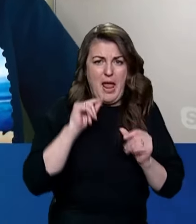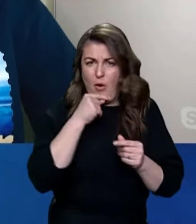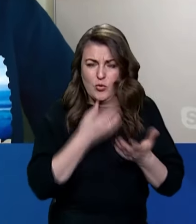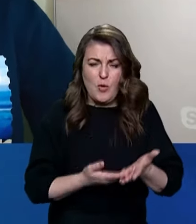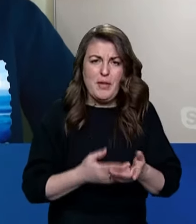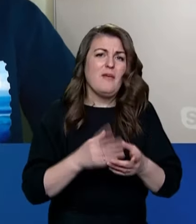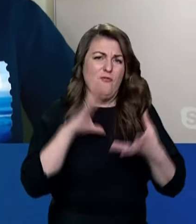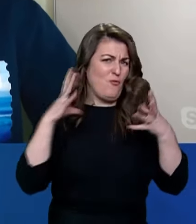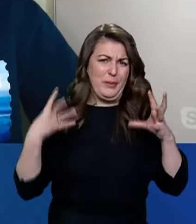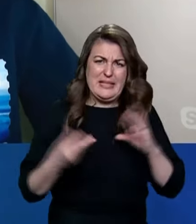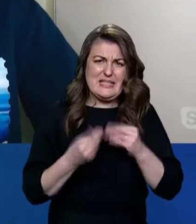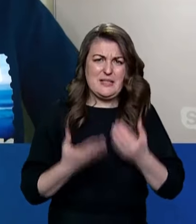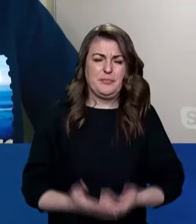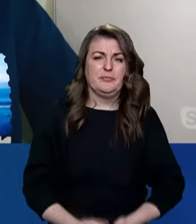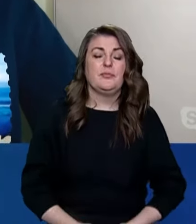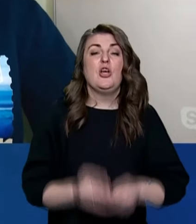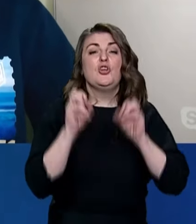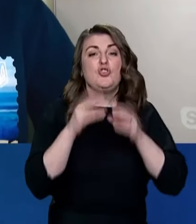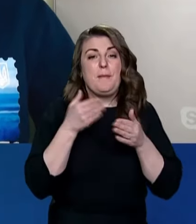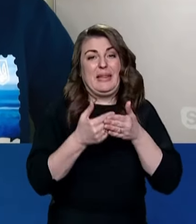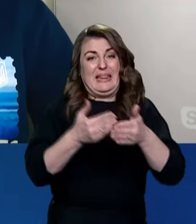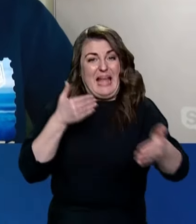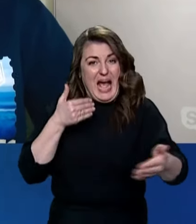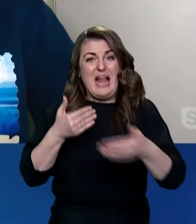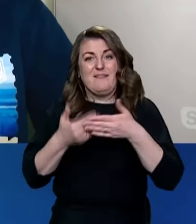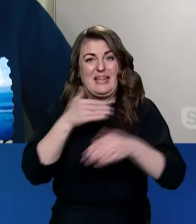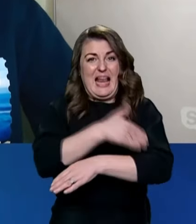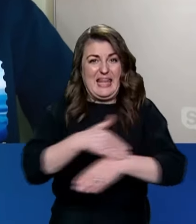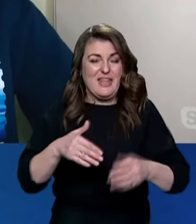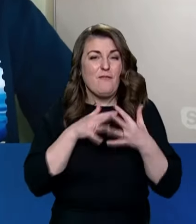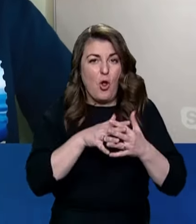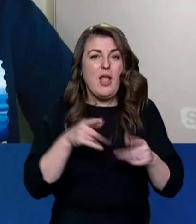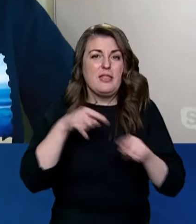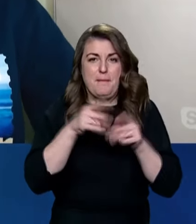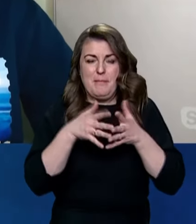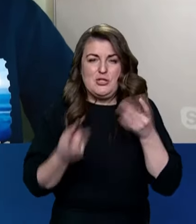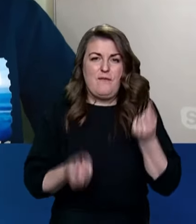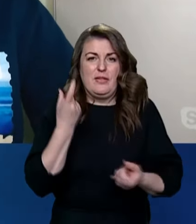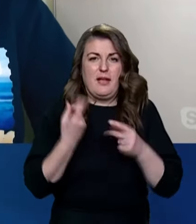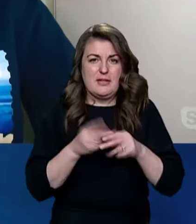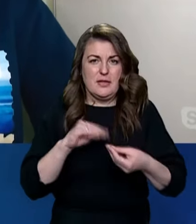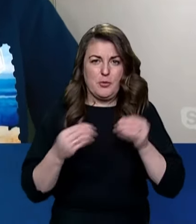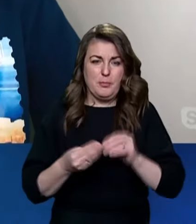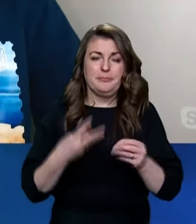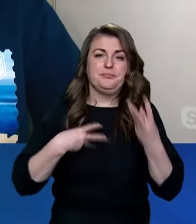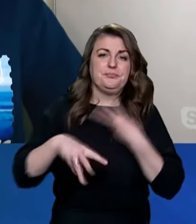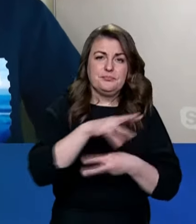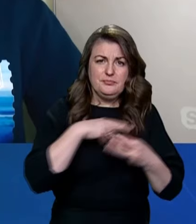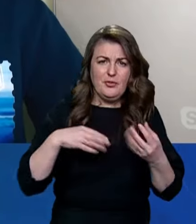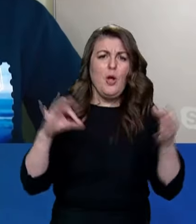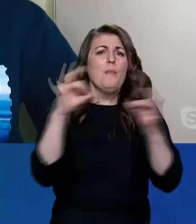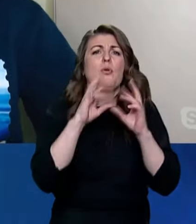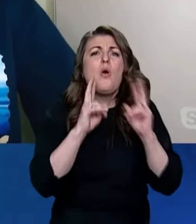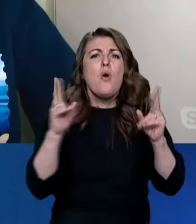економії. В принципі, чим далі від лінії фронту, тим більше виникає цих проблем. Ми про